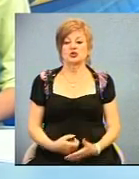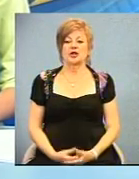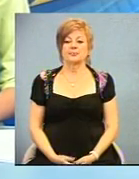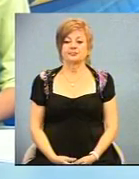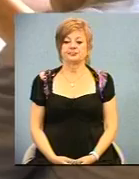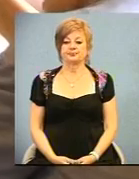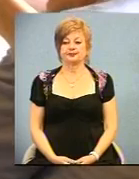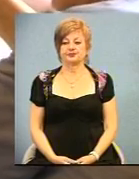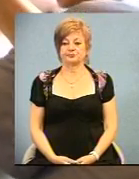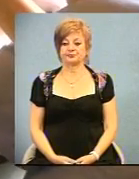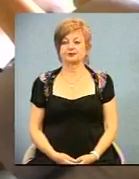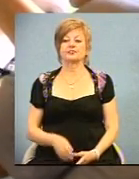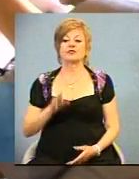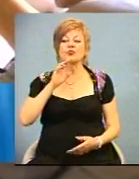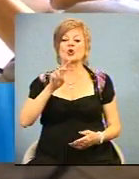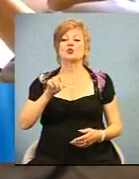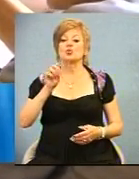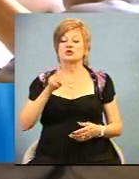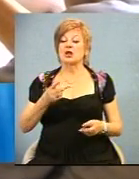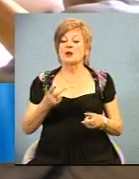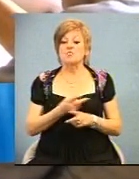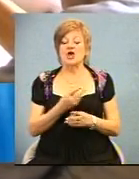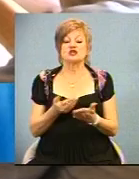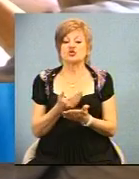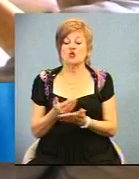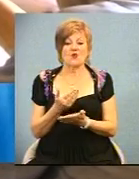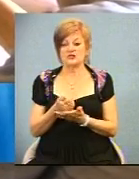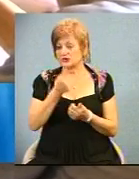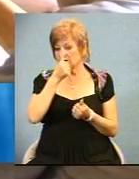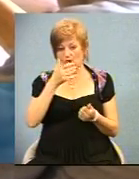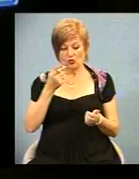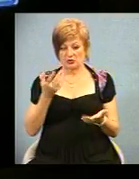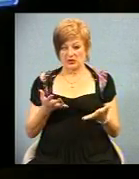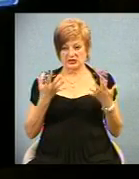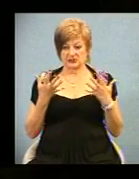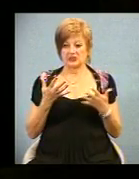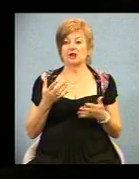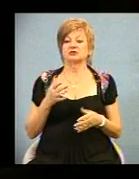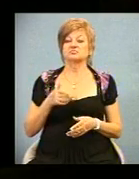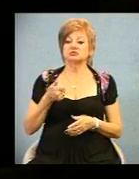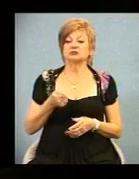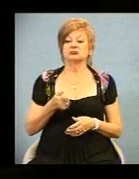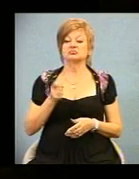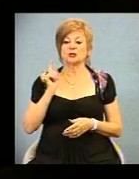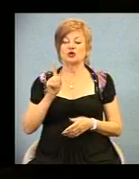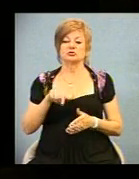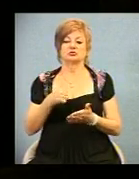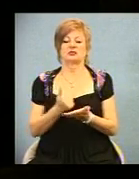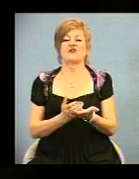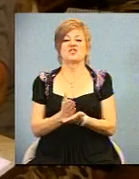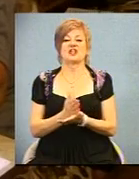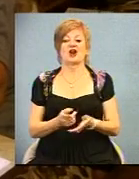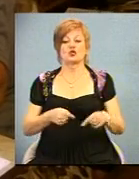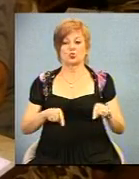Халеб. Валентина Луцик без місцевих новин життя не уявляє. Очолює первинну ветеранську організацію острова